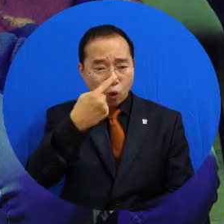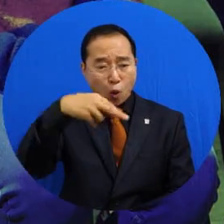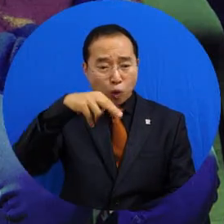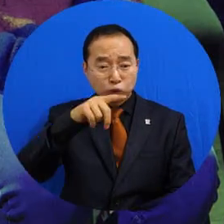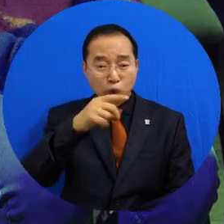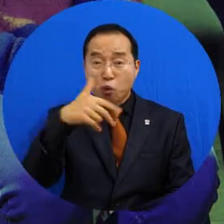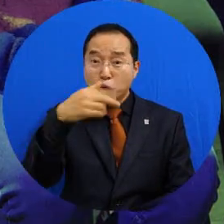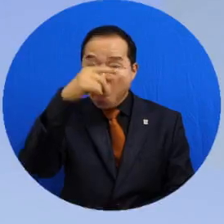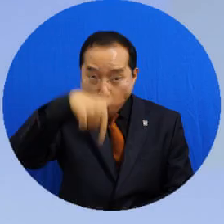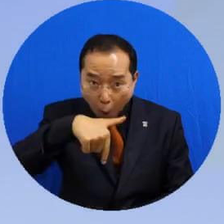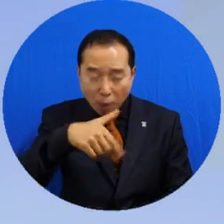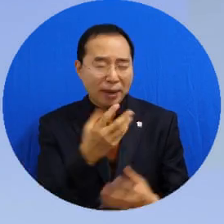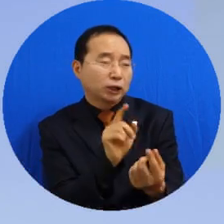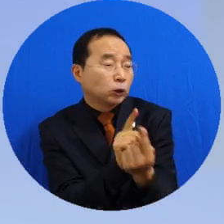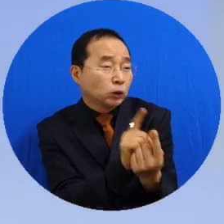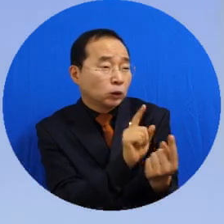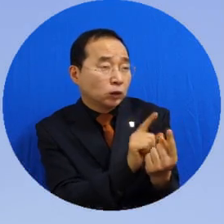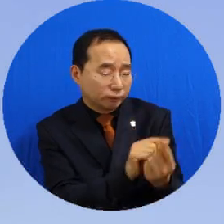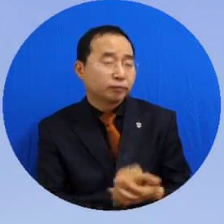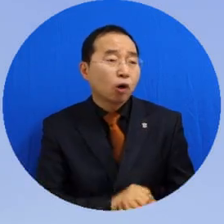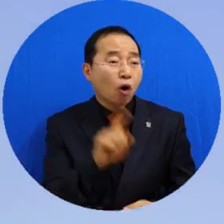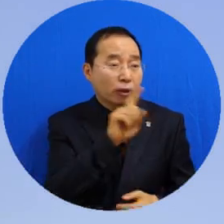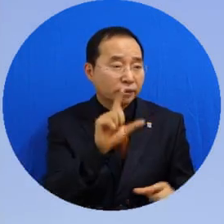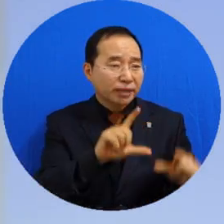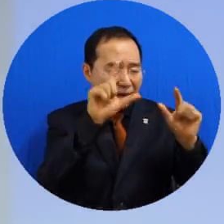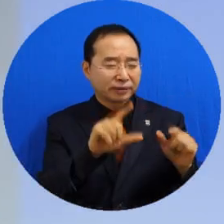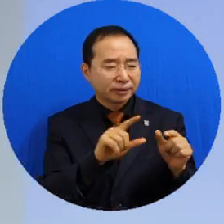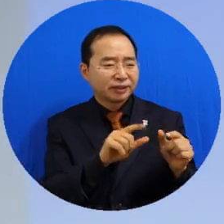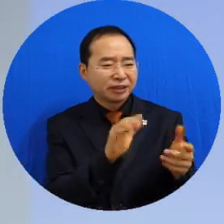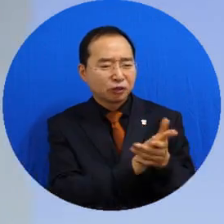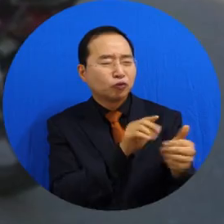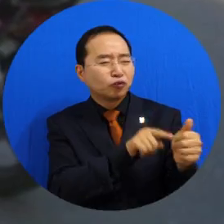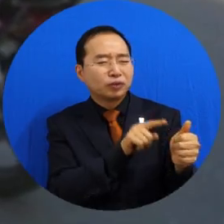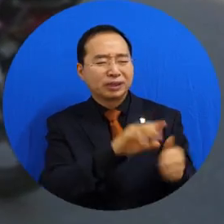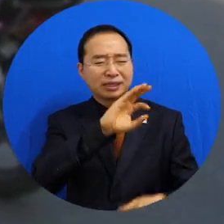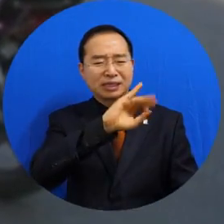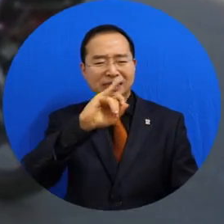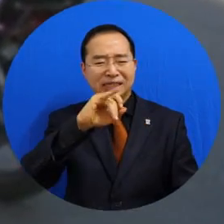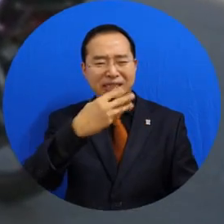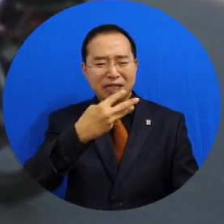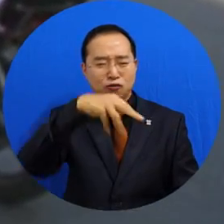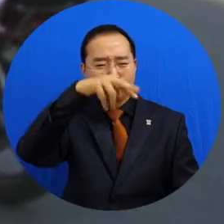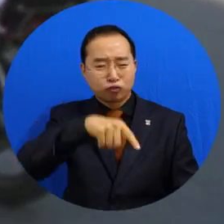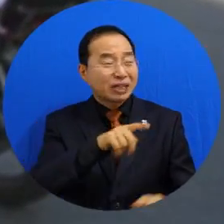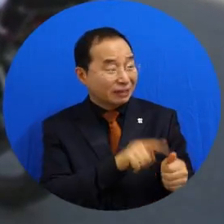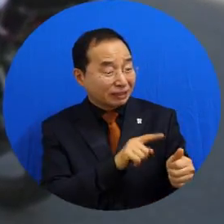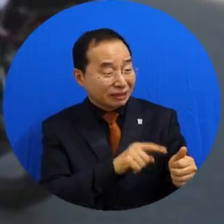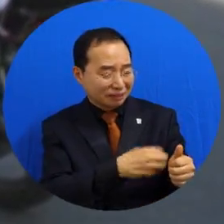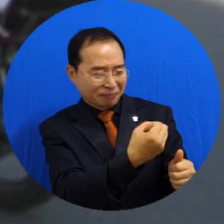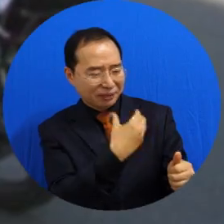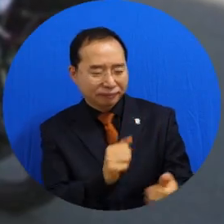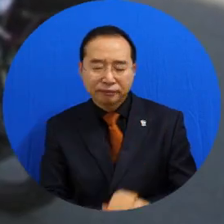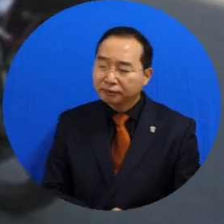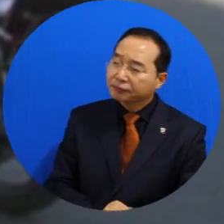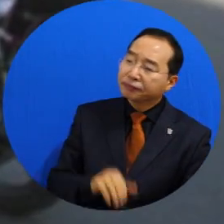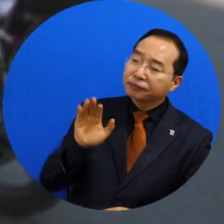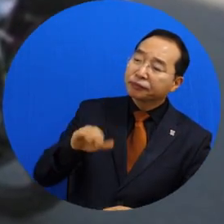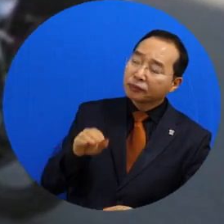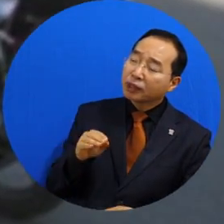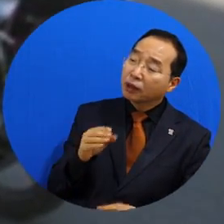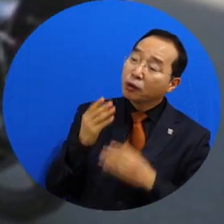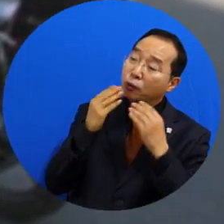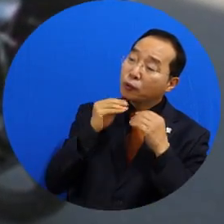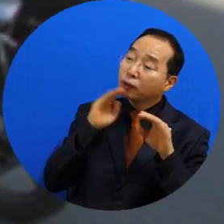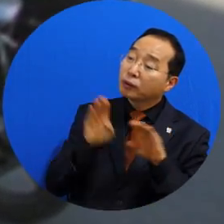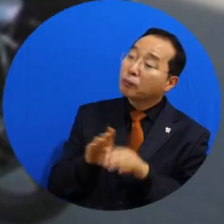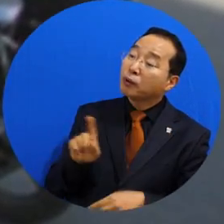사귀게 돼요. 어느 날 일수라는 친구가 저한테 형님 이번 주말에 뭐 합니까? 이렇게 물어보는 거예요.